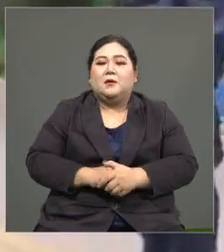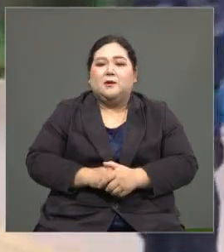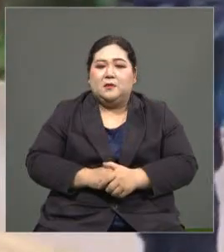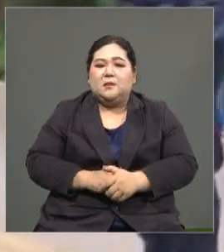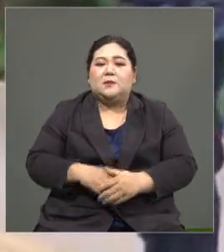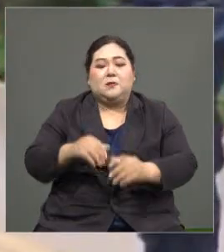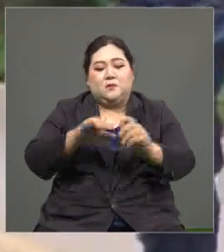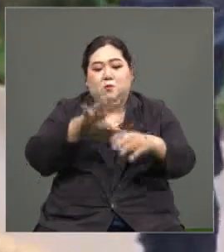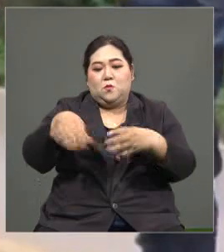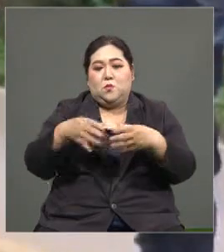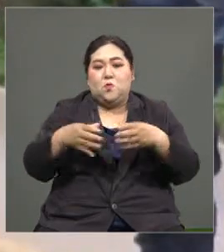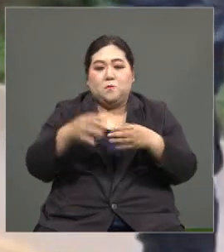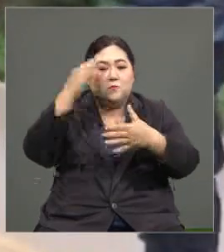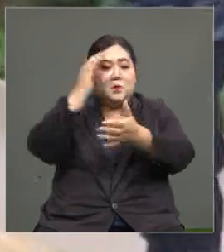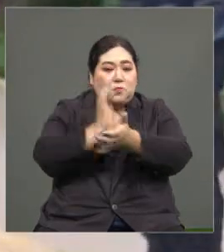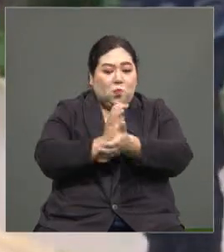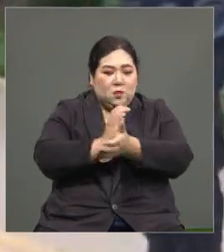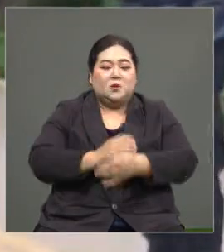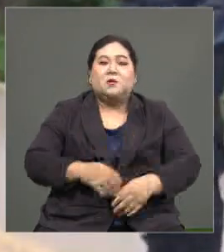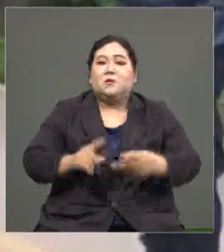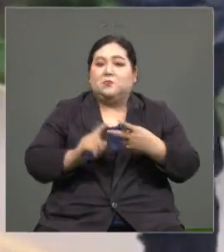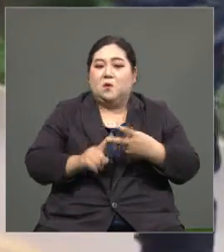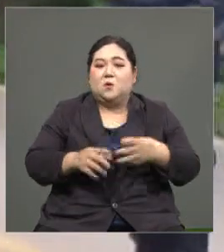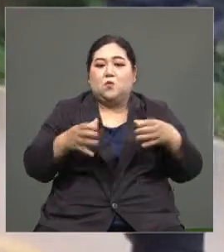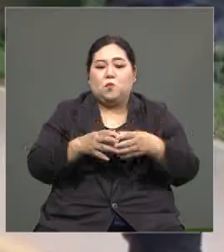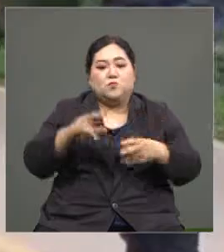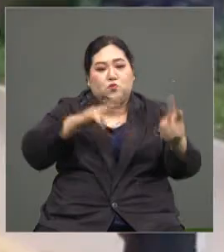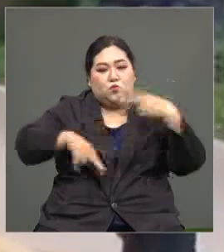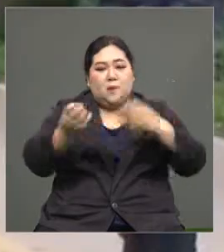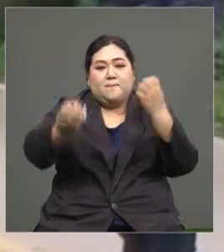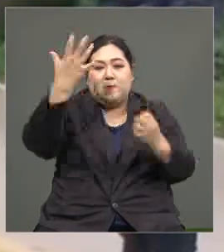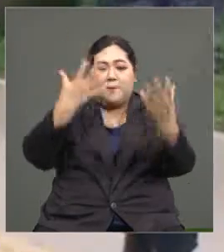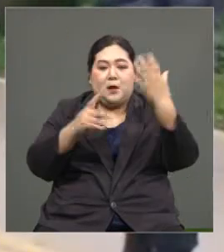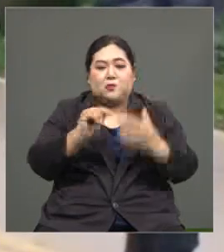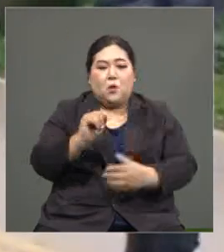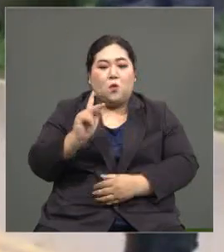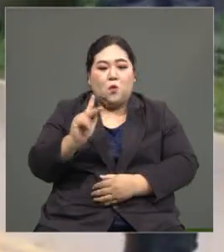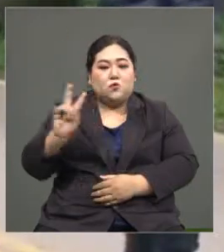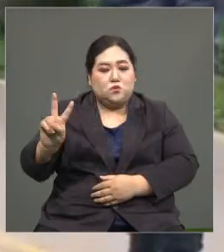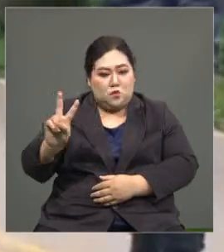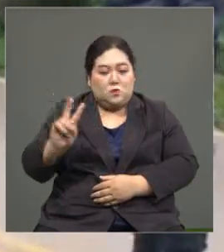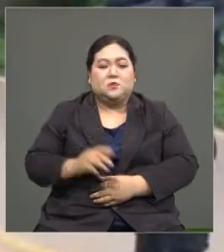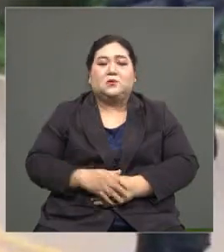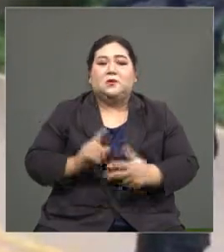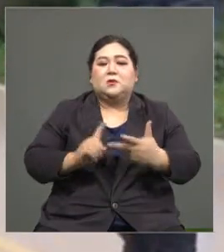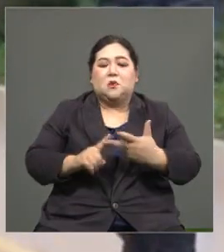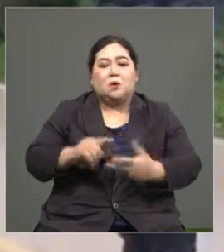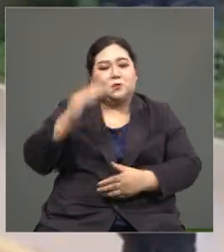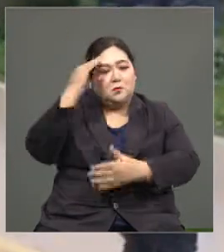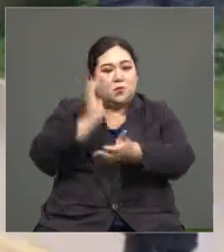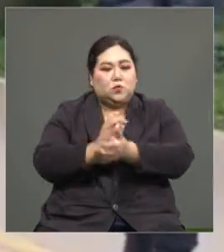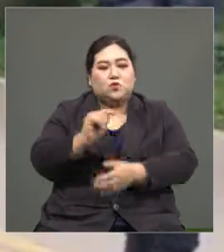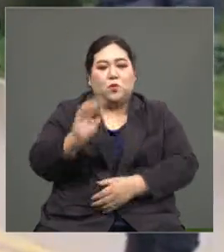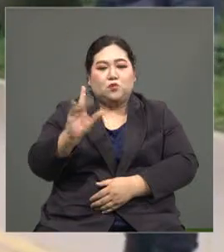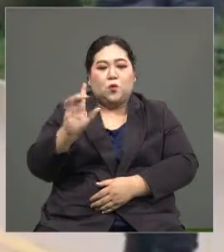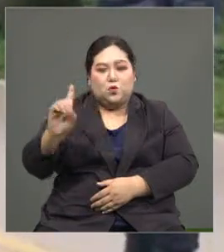รามาสที่ 6ส่วนที่กำลังร่วมกับเจ้าหน้าที่หน่วยป้องกันรักษาป่าที่ตก 2จำเจ้าหน้าที่ตำรวจตวนชายแดนและเจ้าหน้าที่เขตรักษาพันธ์